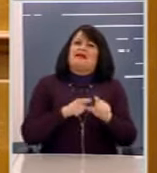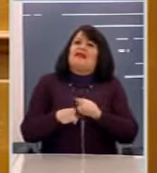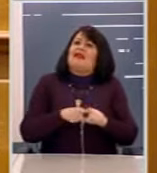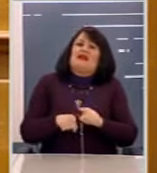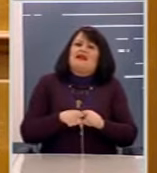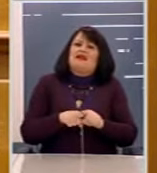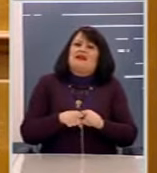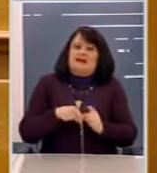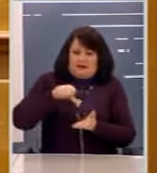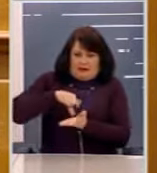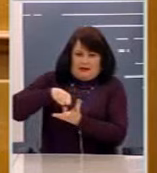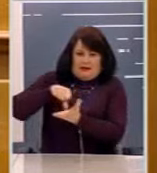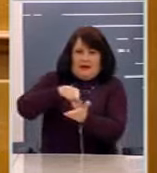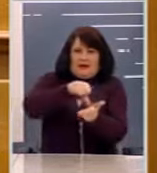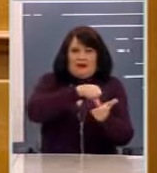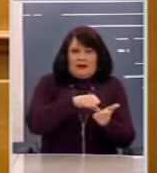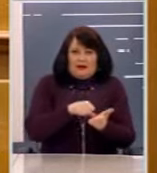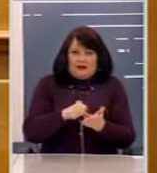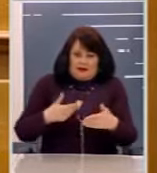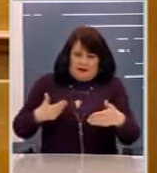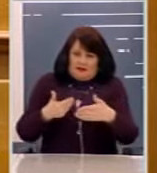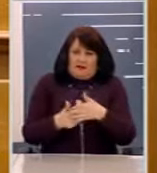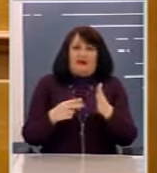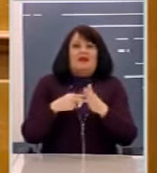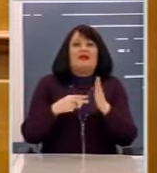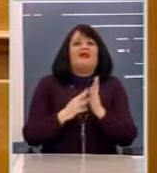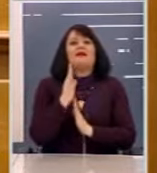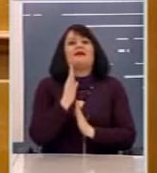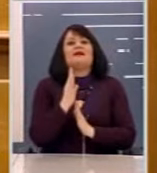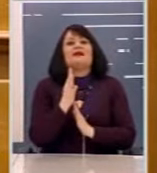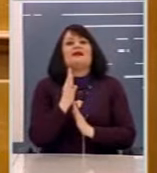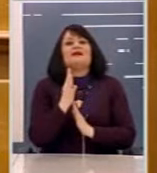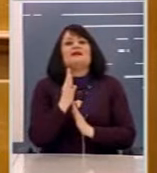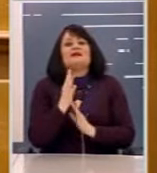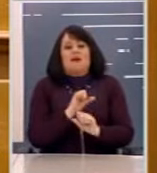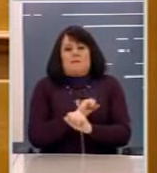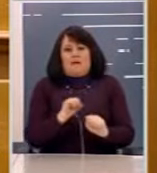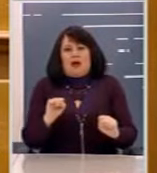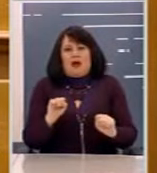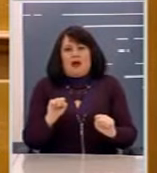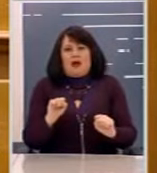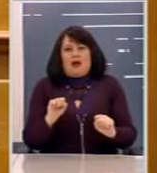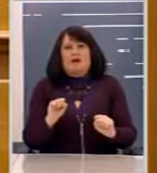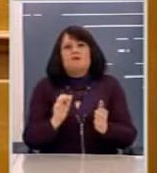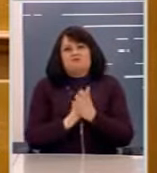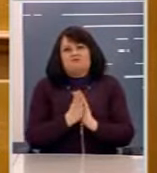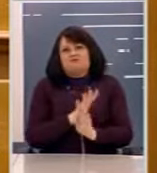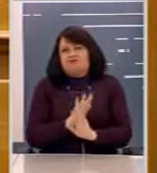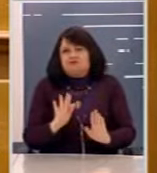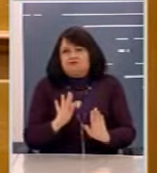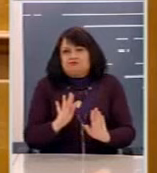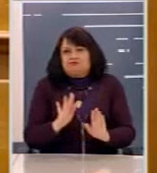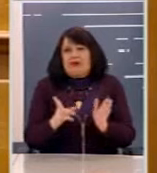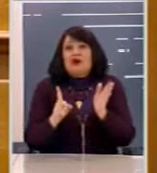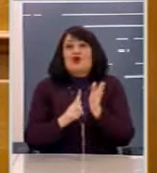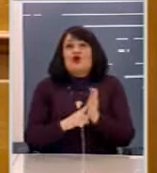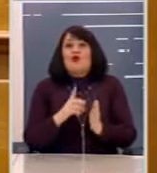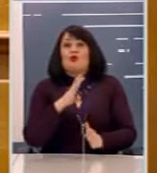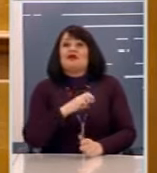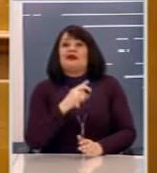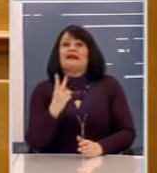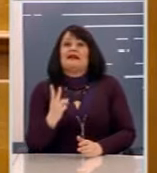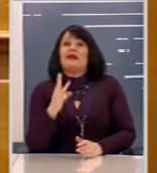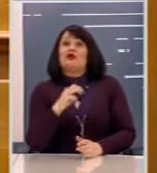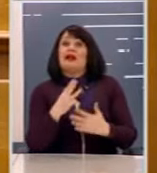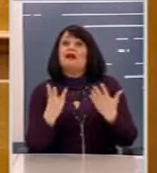στα αστικά κέντρα που υπήρχε μέχρι το 2014 αποδιοργανώθηκε οριστικά με το νόμο